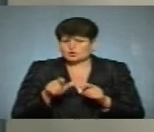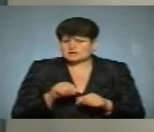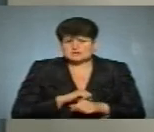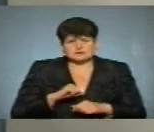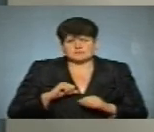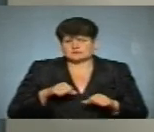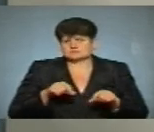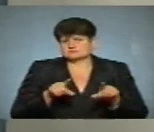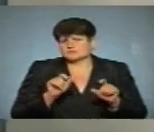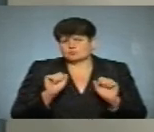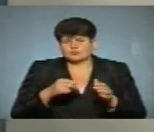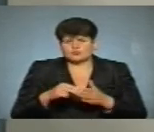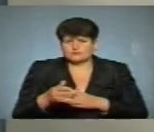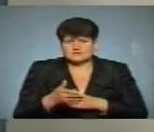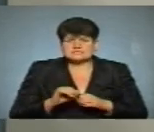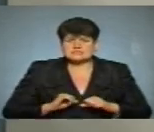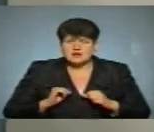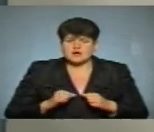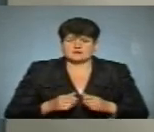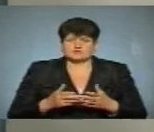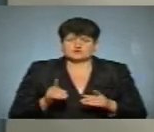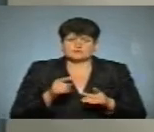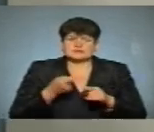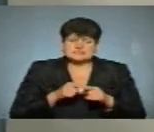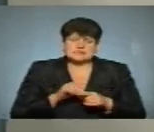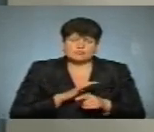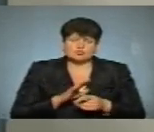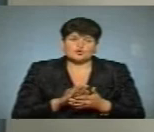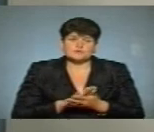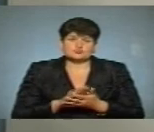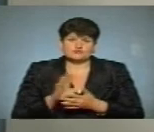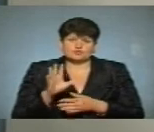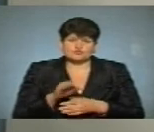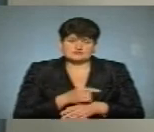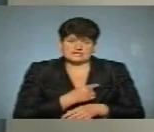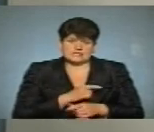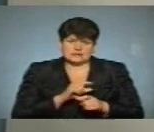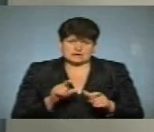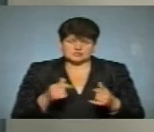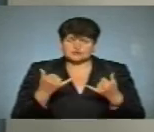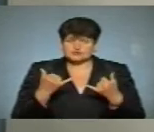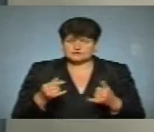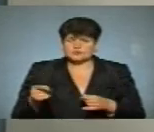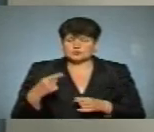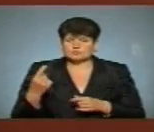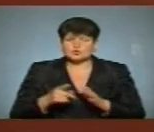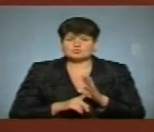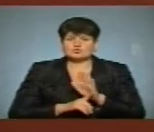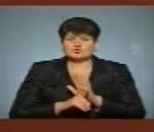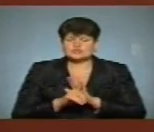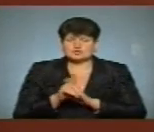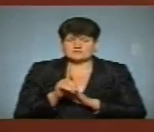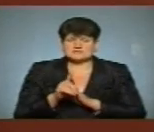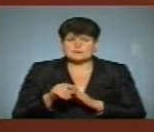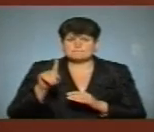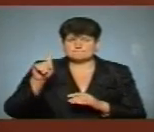придбати. Ну, стараємось, намагаємось для того, щоб воно було безкоштовно в всіх лікарнях. Сьогодні на Тернопільщині розпочався